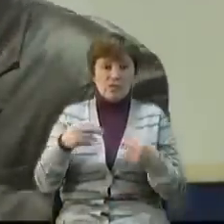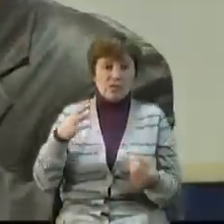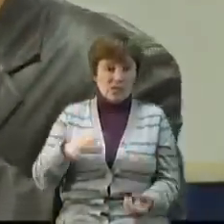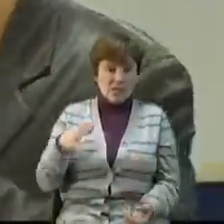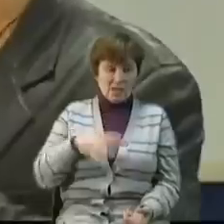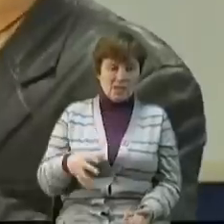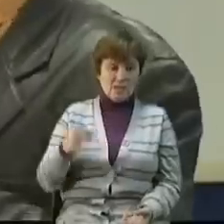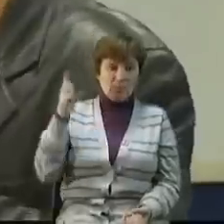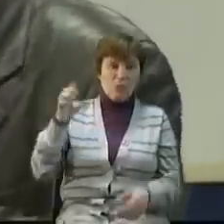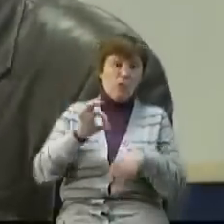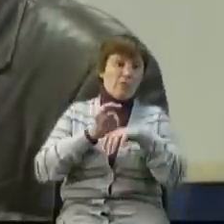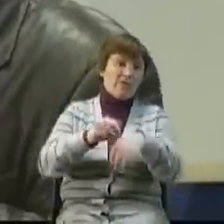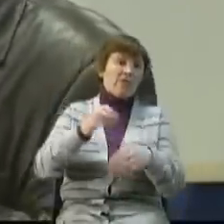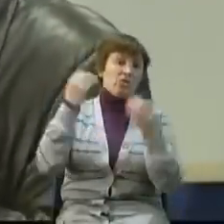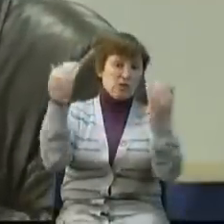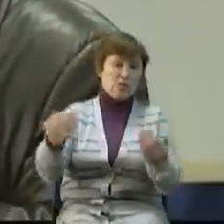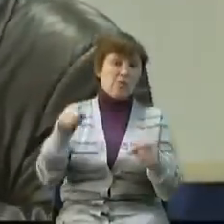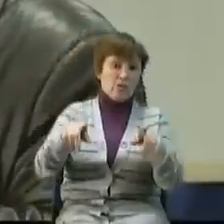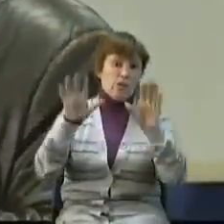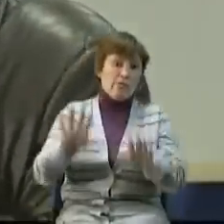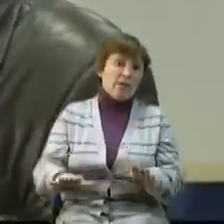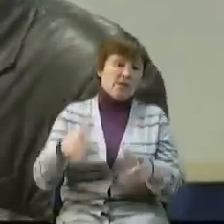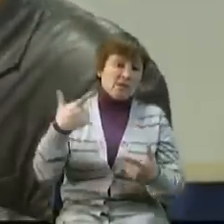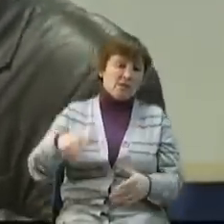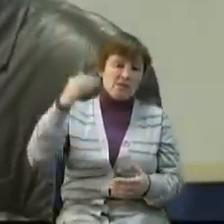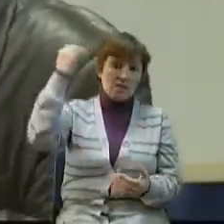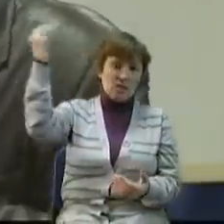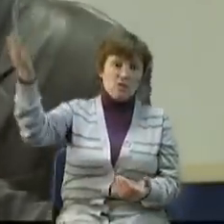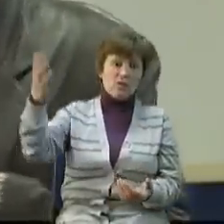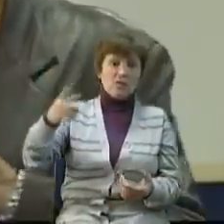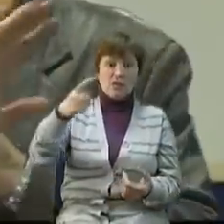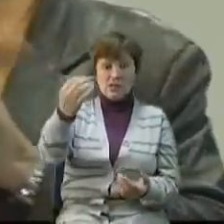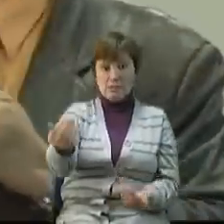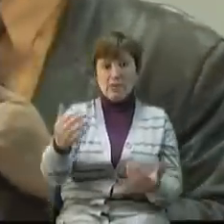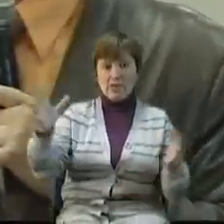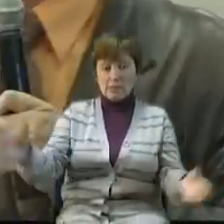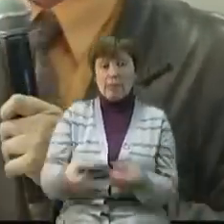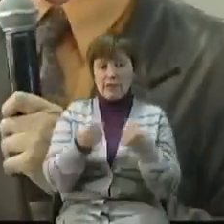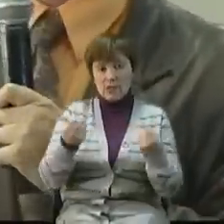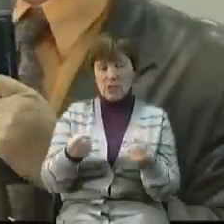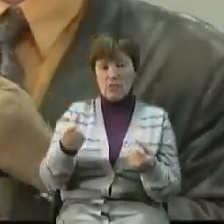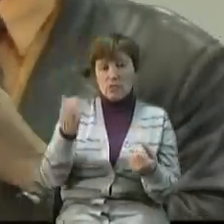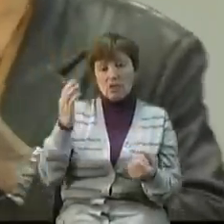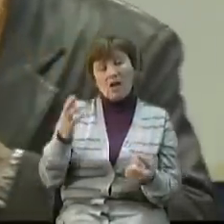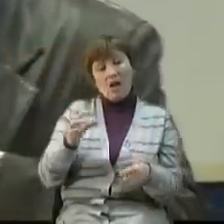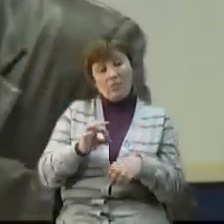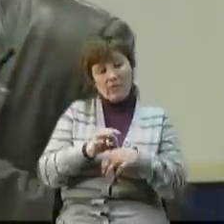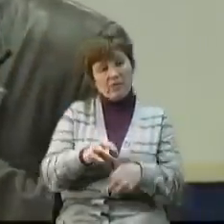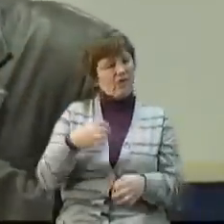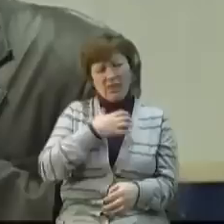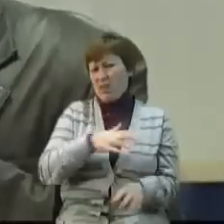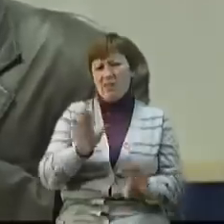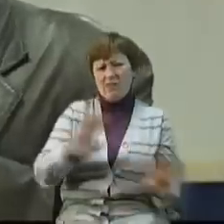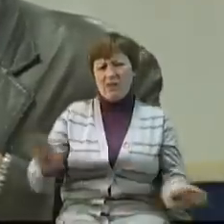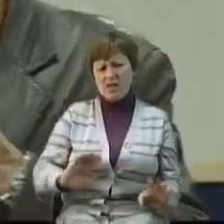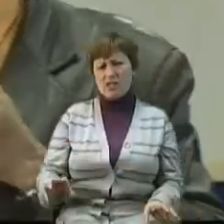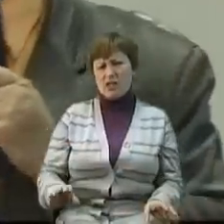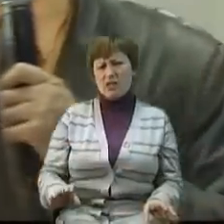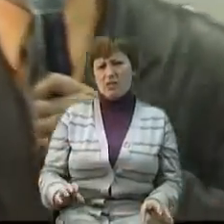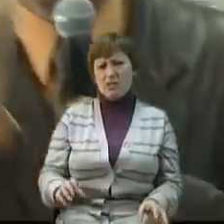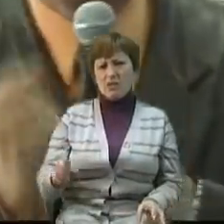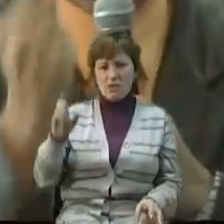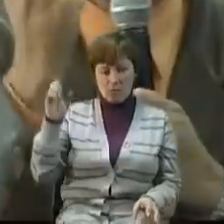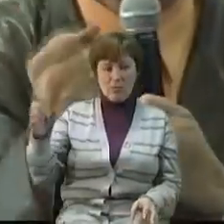приведет тебя в то место, где Он тебя спасет. Как Он тебя проведет, это совершенно не важно. Он себя совершенствует. Он сделает